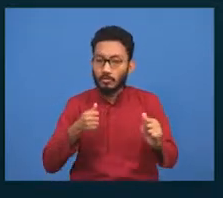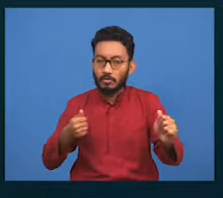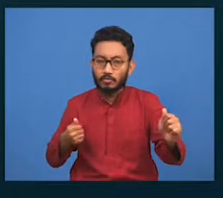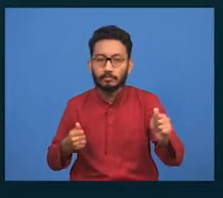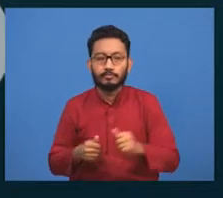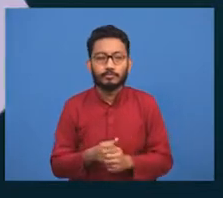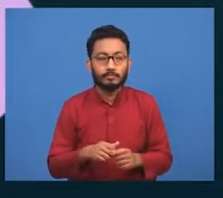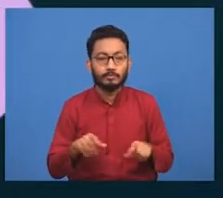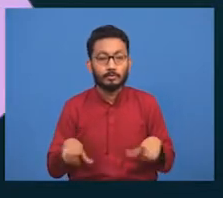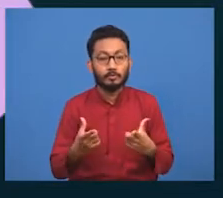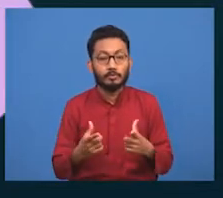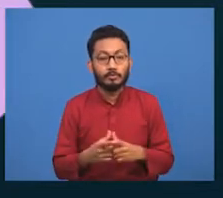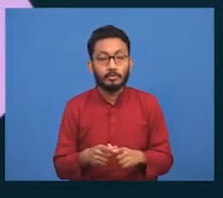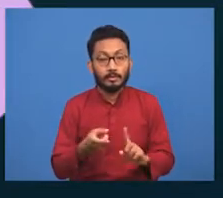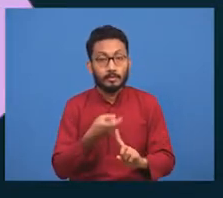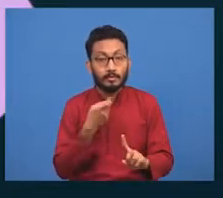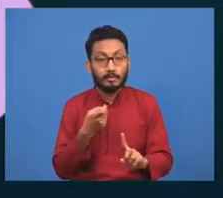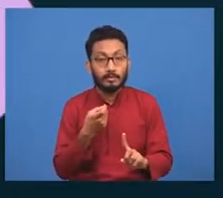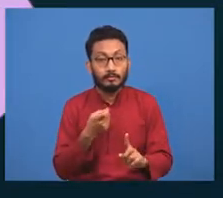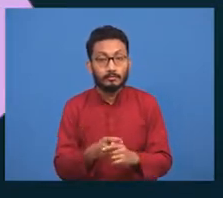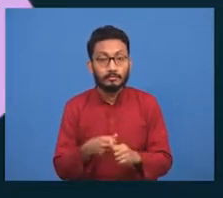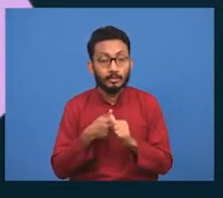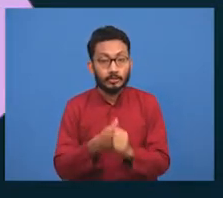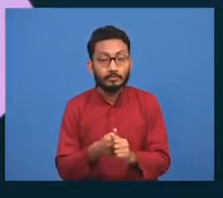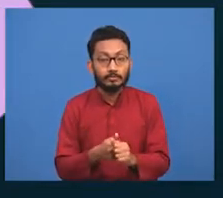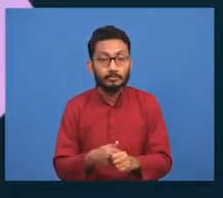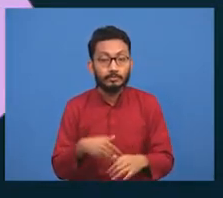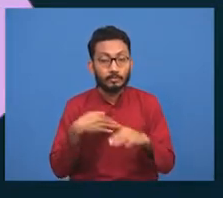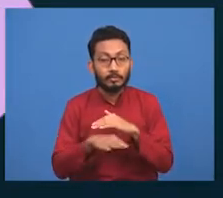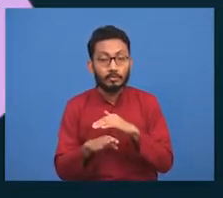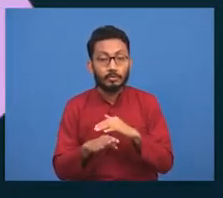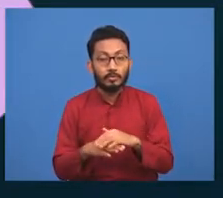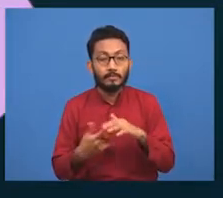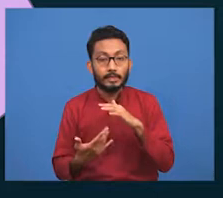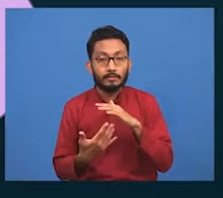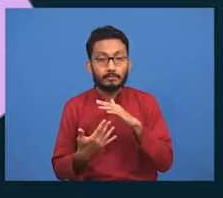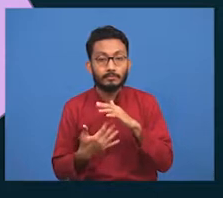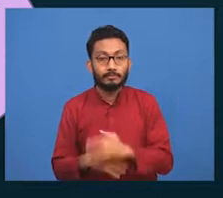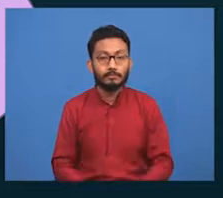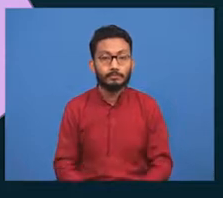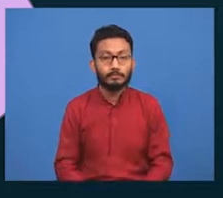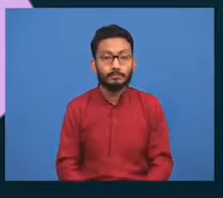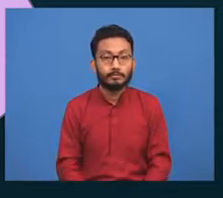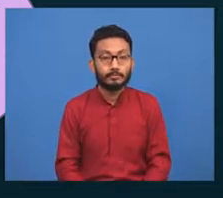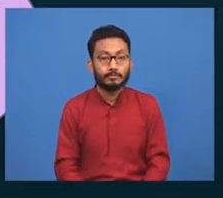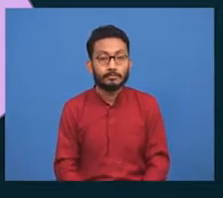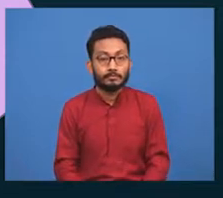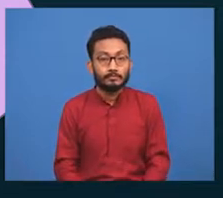berlakunya daripada terjerumus ke dalam api neraka dan azab Allah Subhanahu Wa